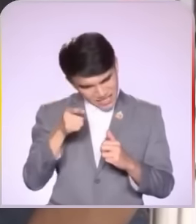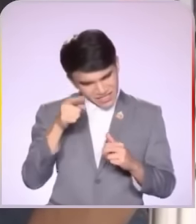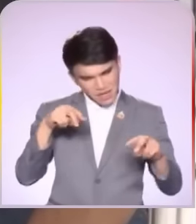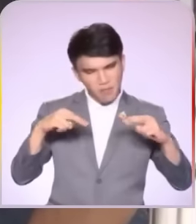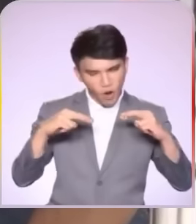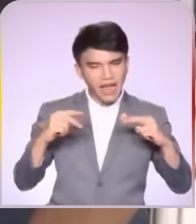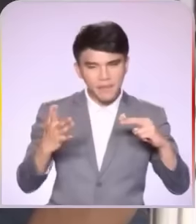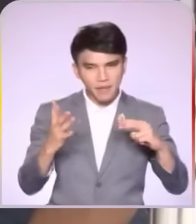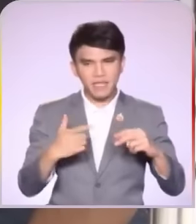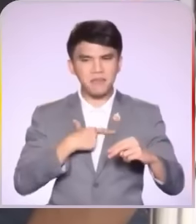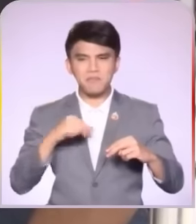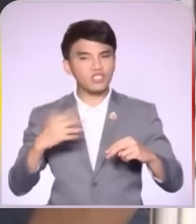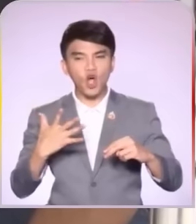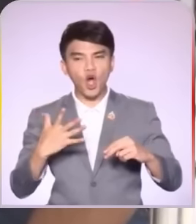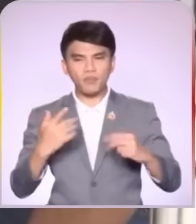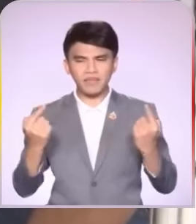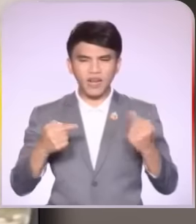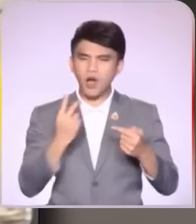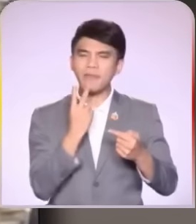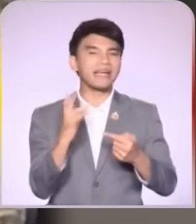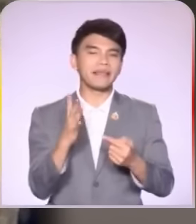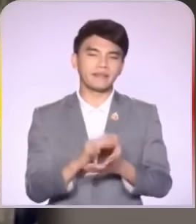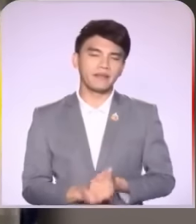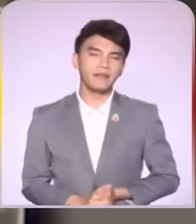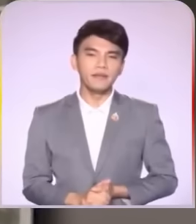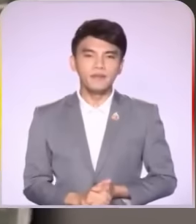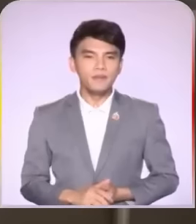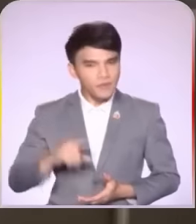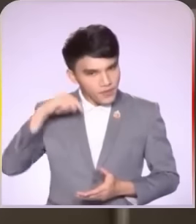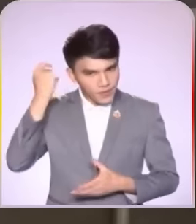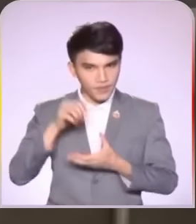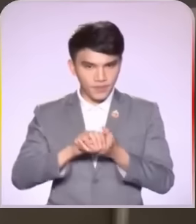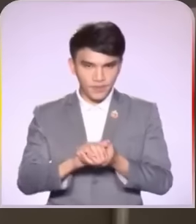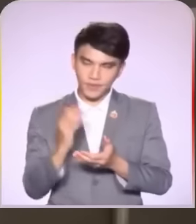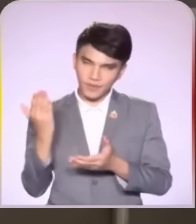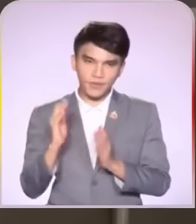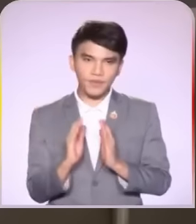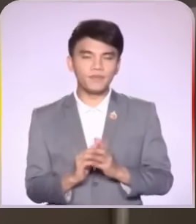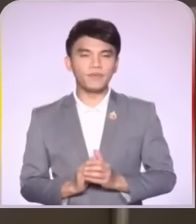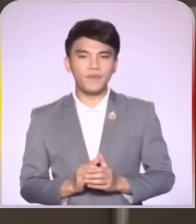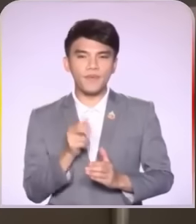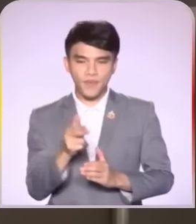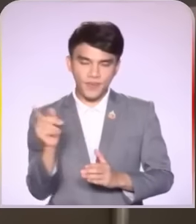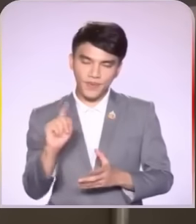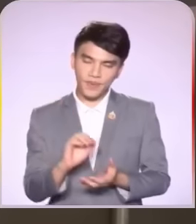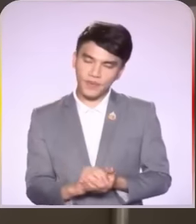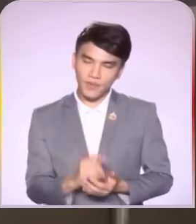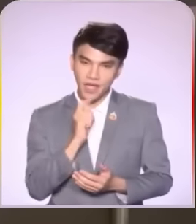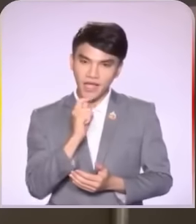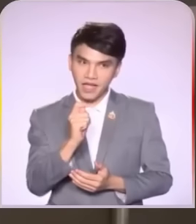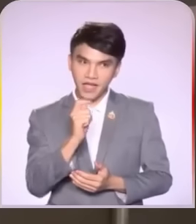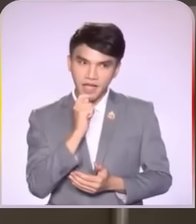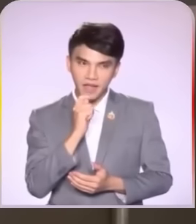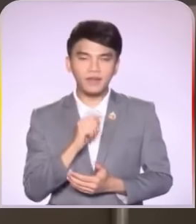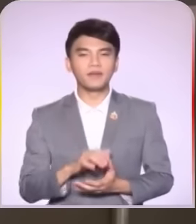ม่รู้อ่ะ ส่วนทางด้านของภรรยานายธนพลนะคะคนที่ก่อเหตุไปยิงเขาเนี่ยก็ให้สัมภาษณ์กับ